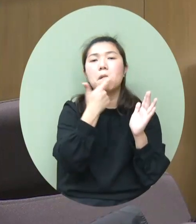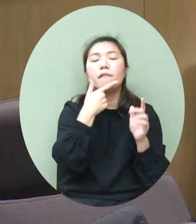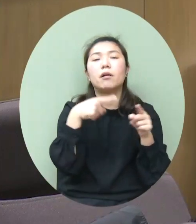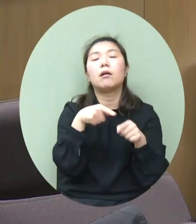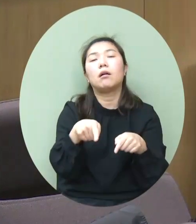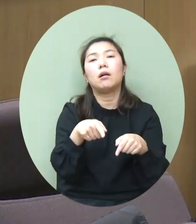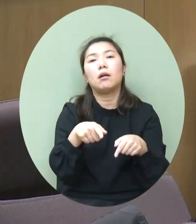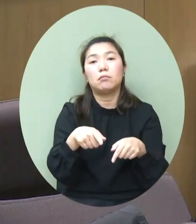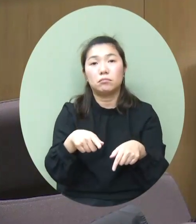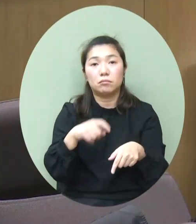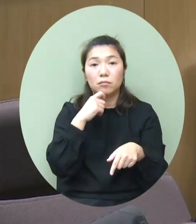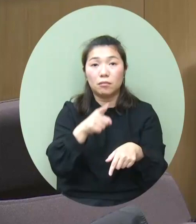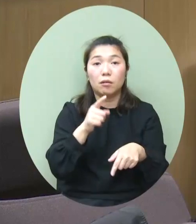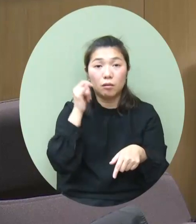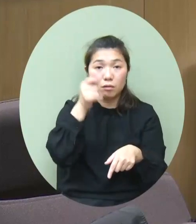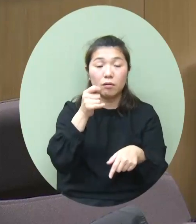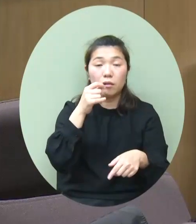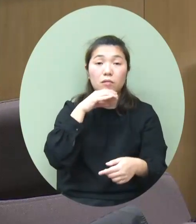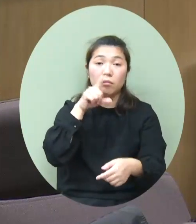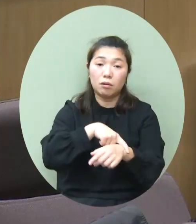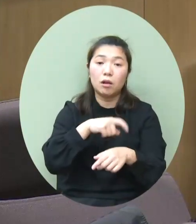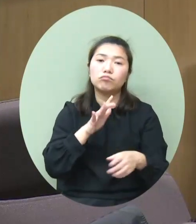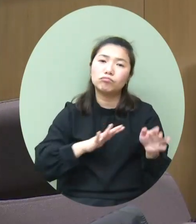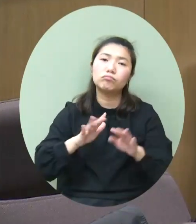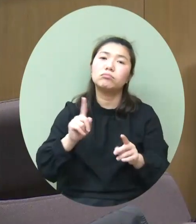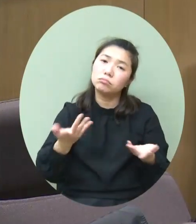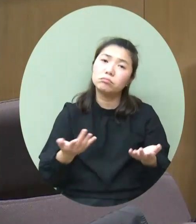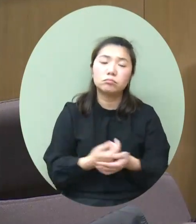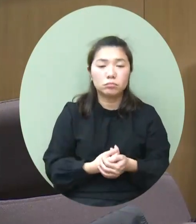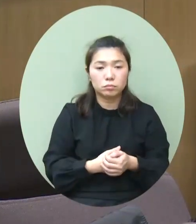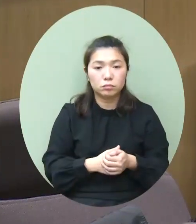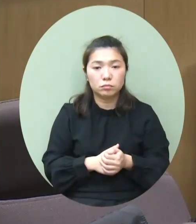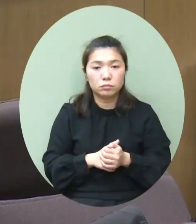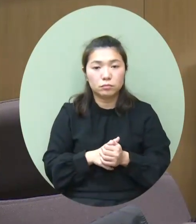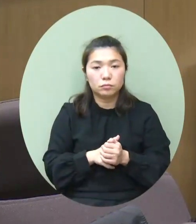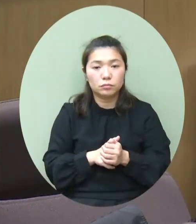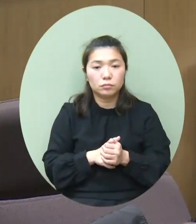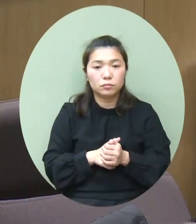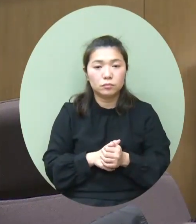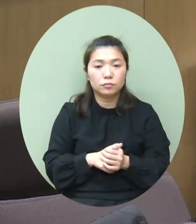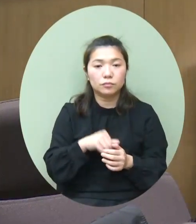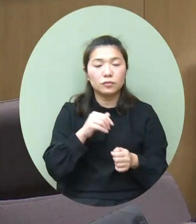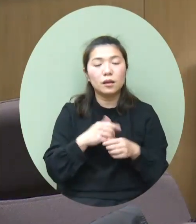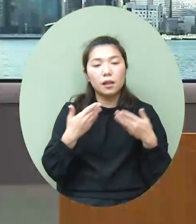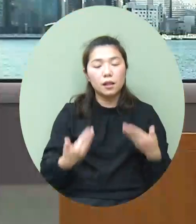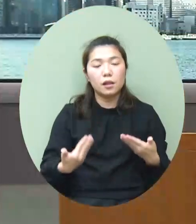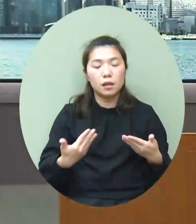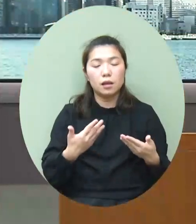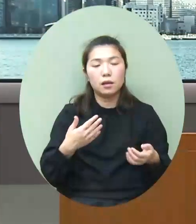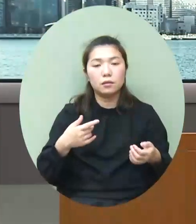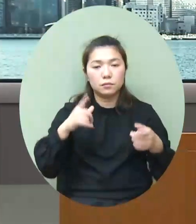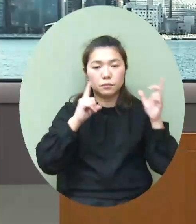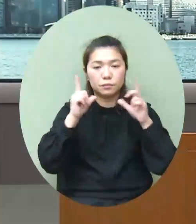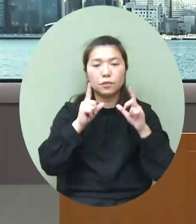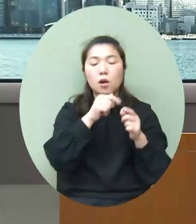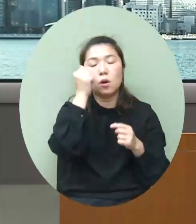如果找到一些没有扫描安心出行的，是否可以举报？你提